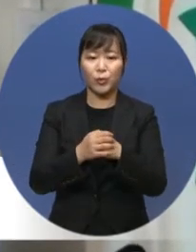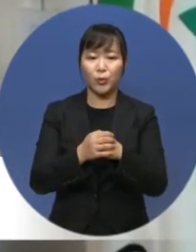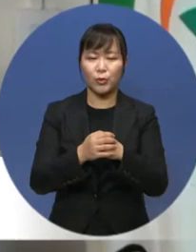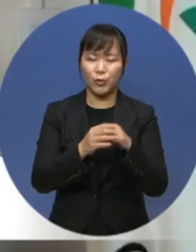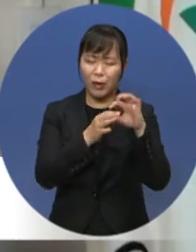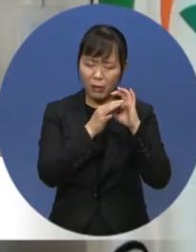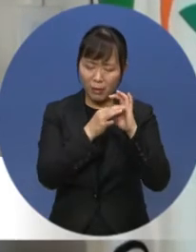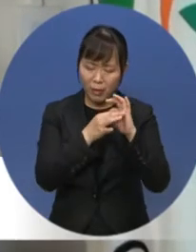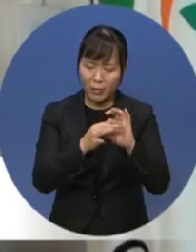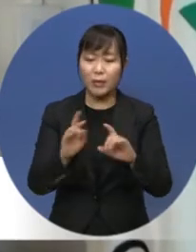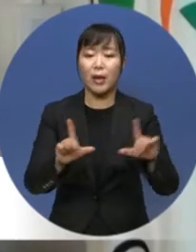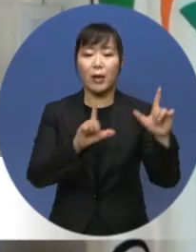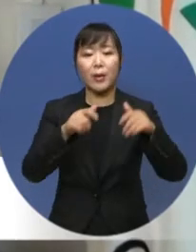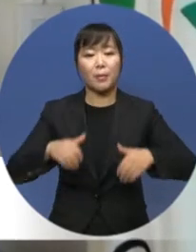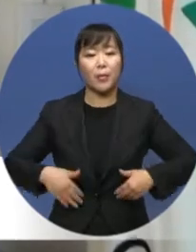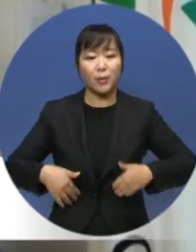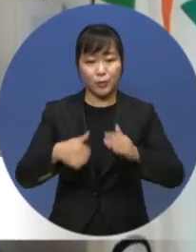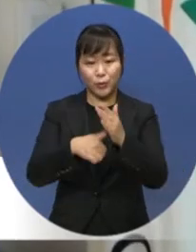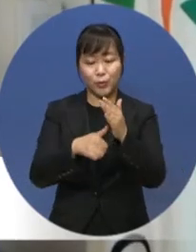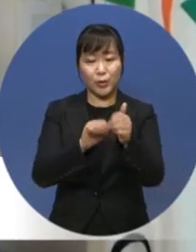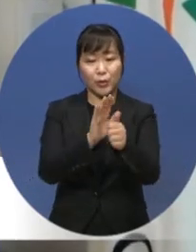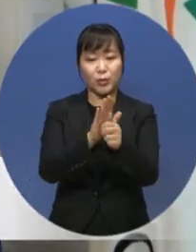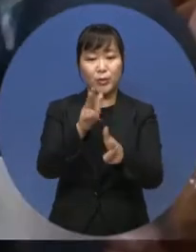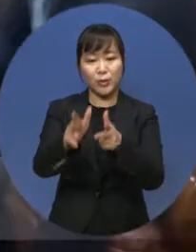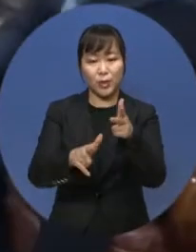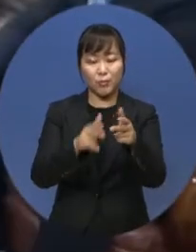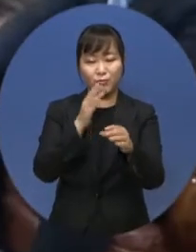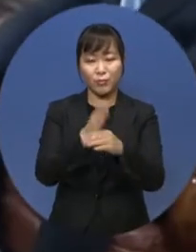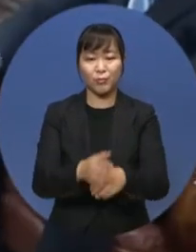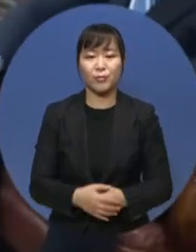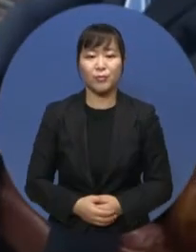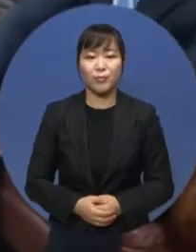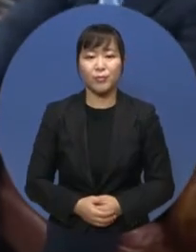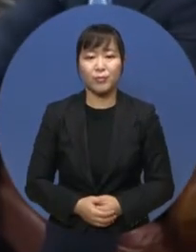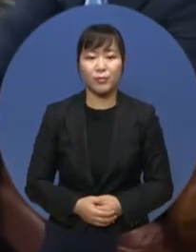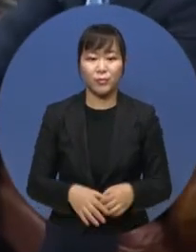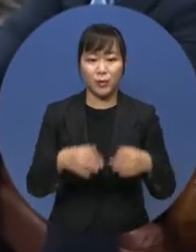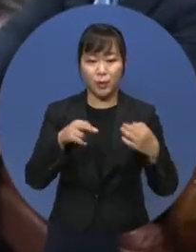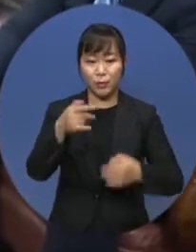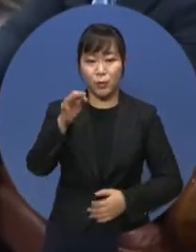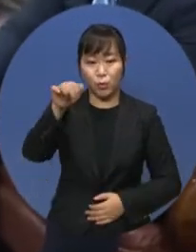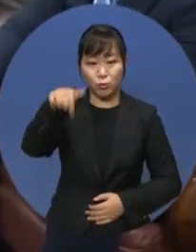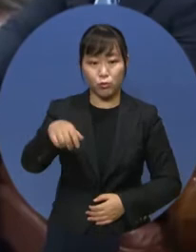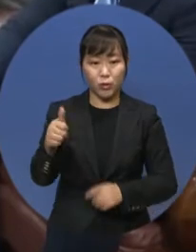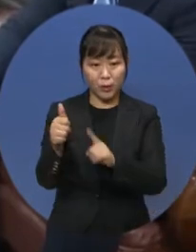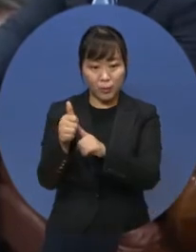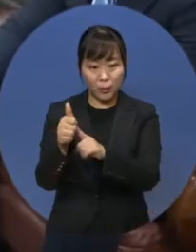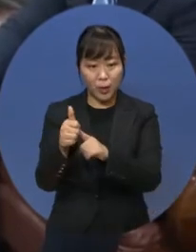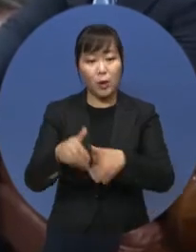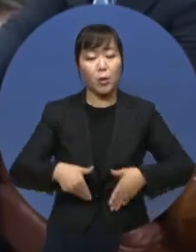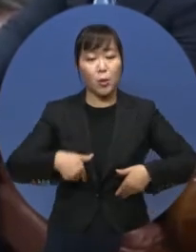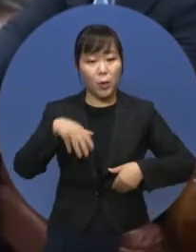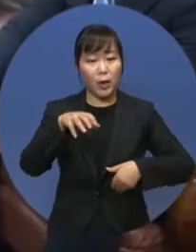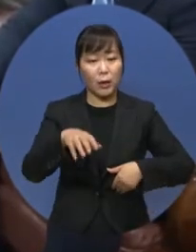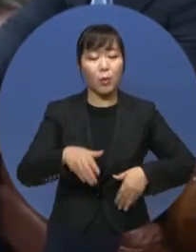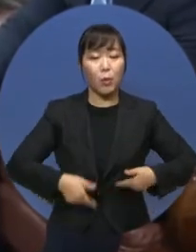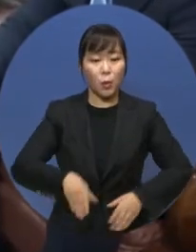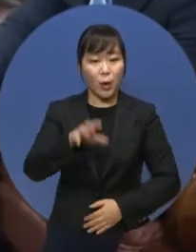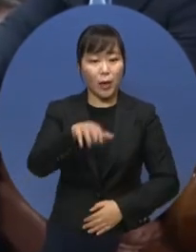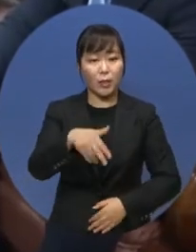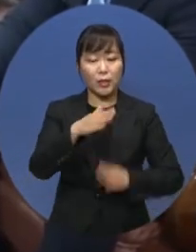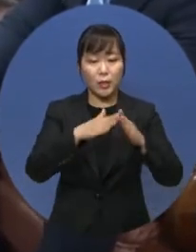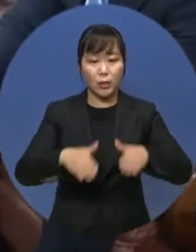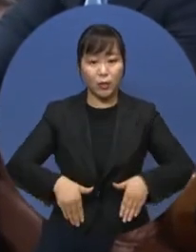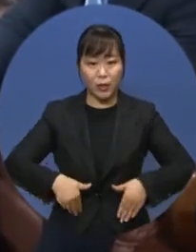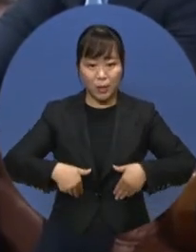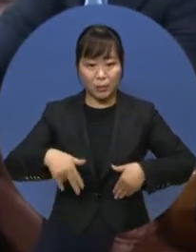이런 꾸준한 생필품 지원 사업을 하고 있습니다. 김종우 총재는 고향 전남 정읍에서